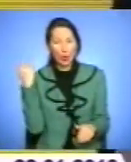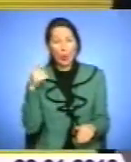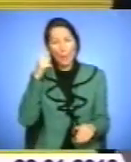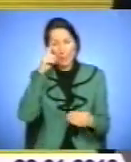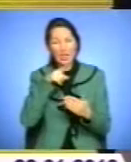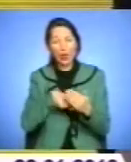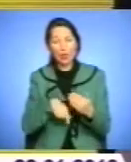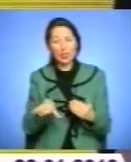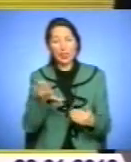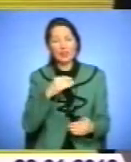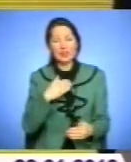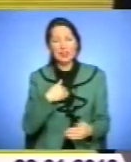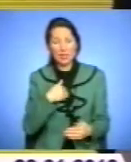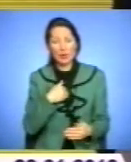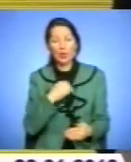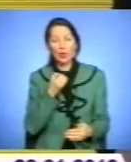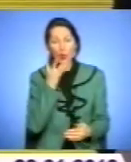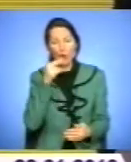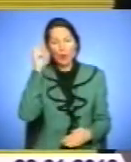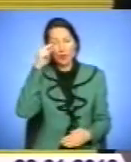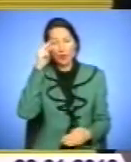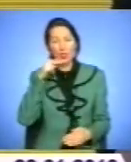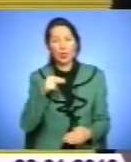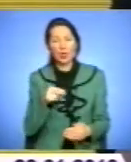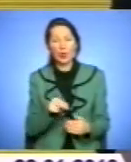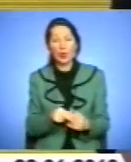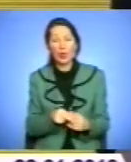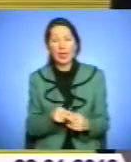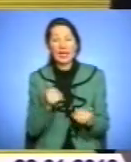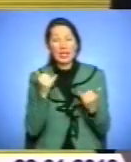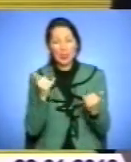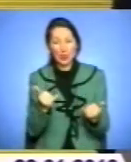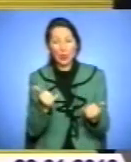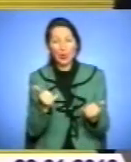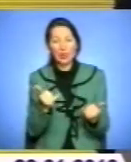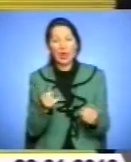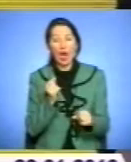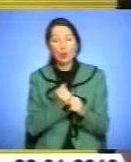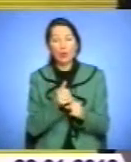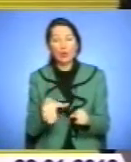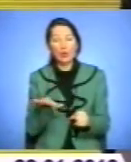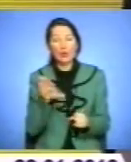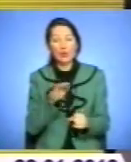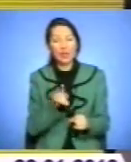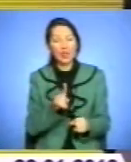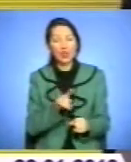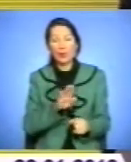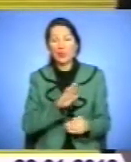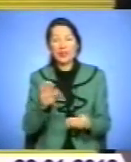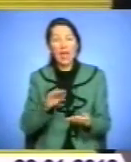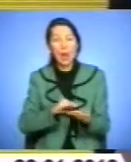Переконаний, всі ми добре вивчили уроки. І сьогодні робитимемо все, щоб не